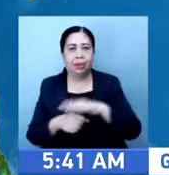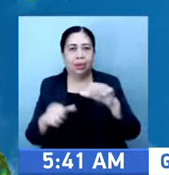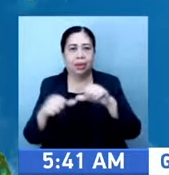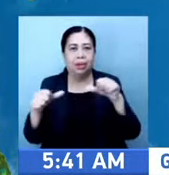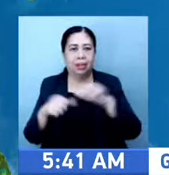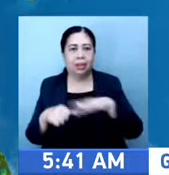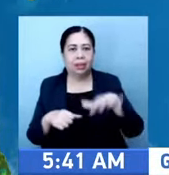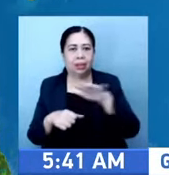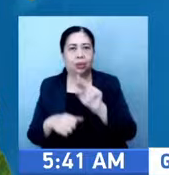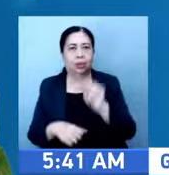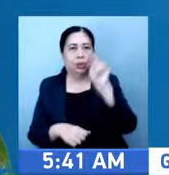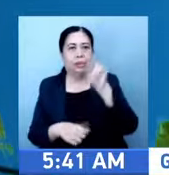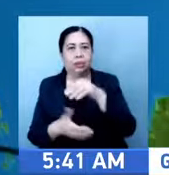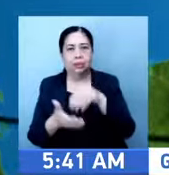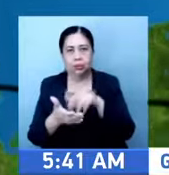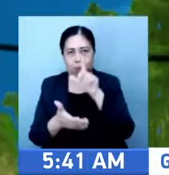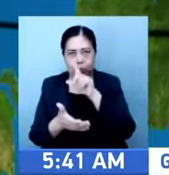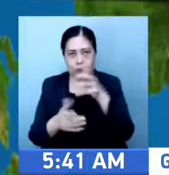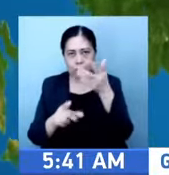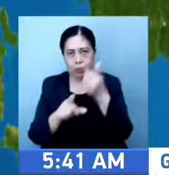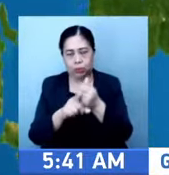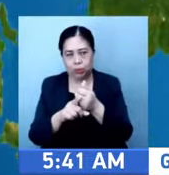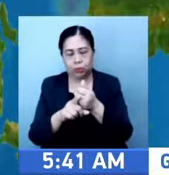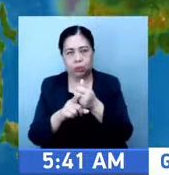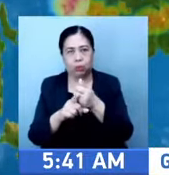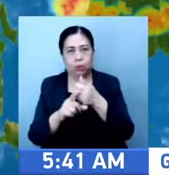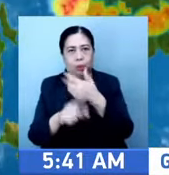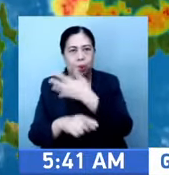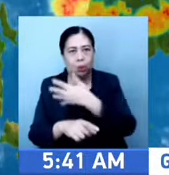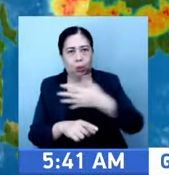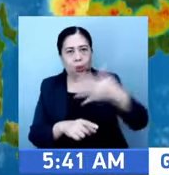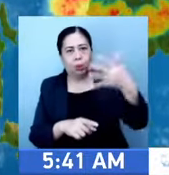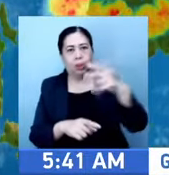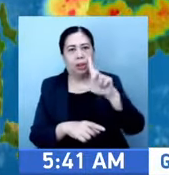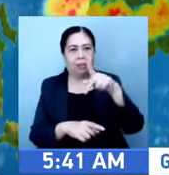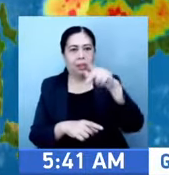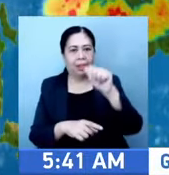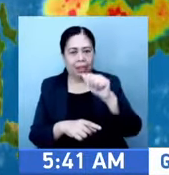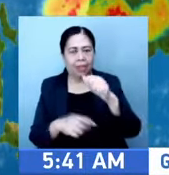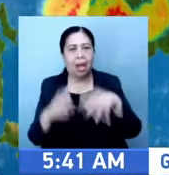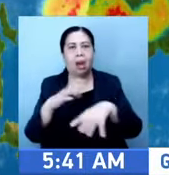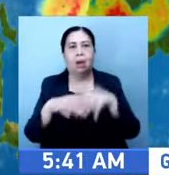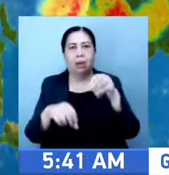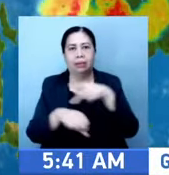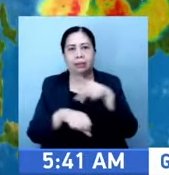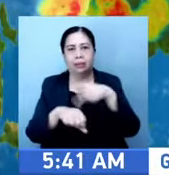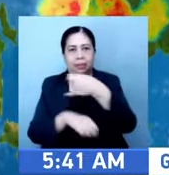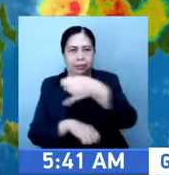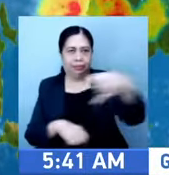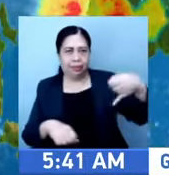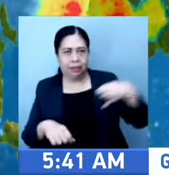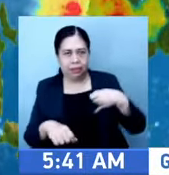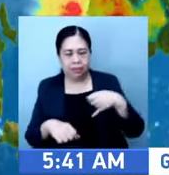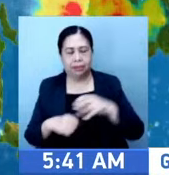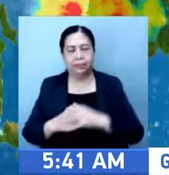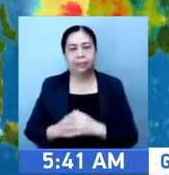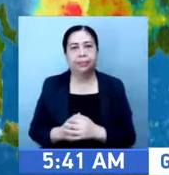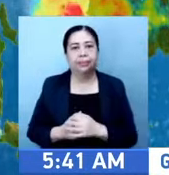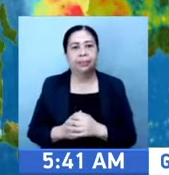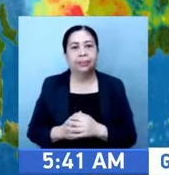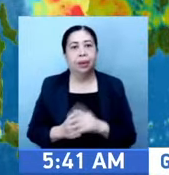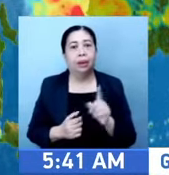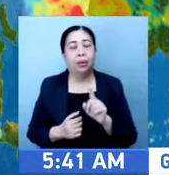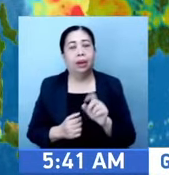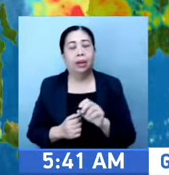Luzon. Apektado naman ang trough o extension ng isang low pressure area na nasa labas ng PAR o Philippine Air Responsibility ang southeastern